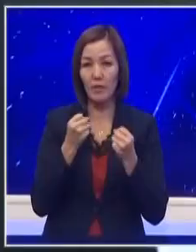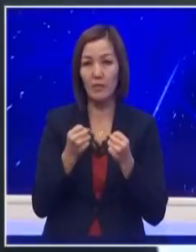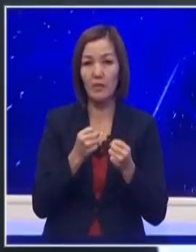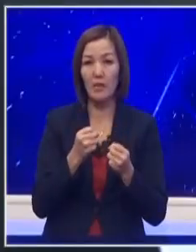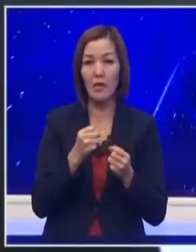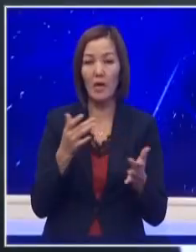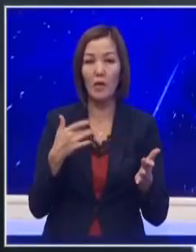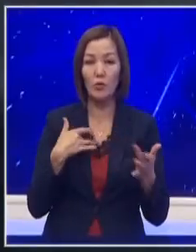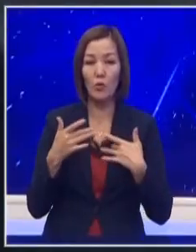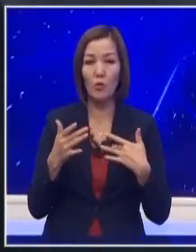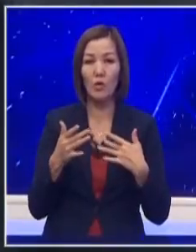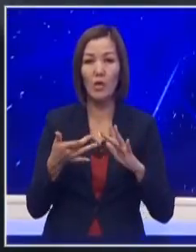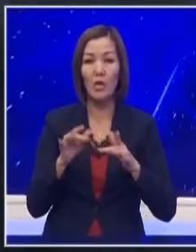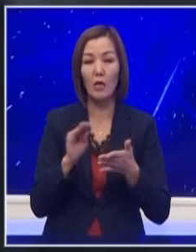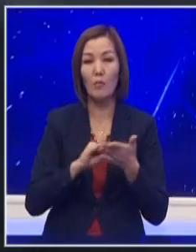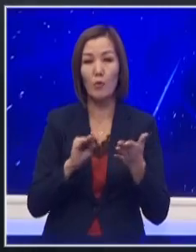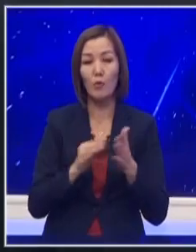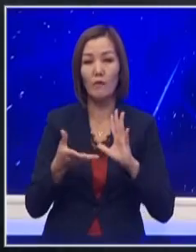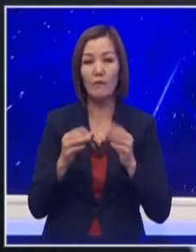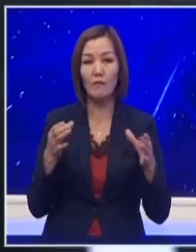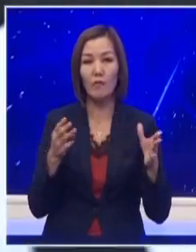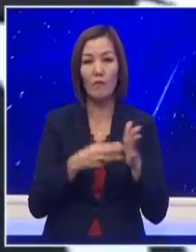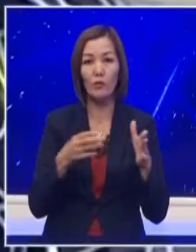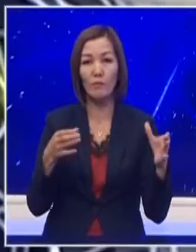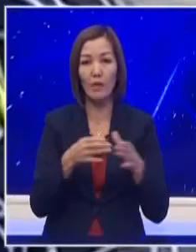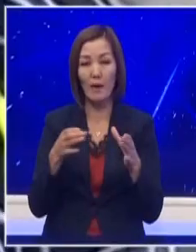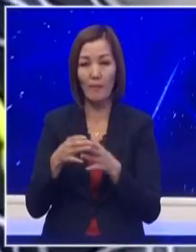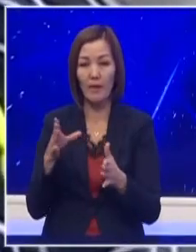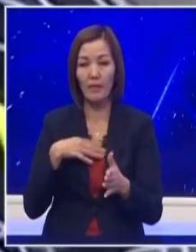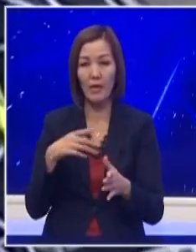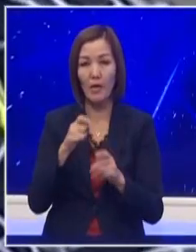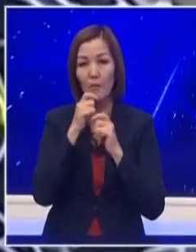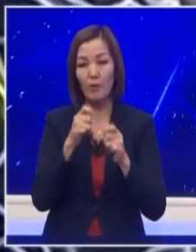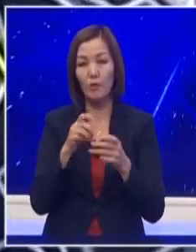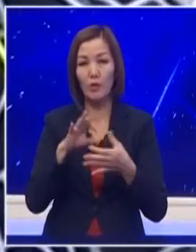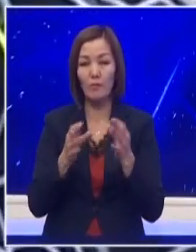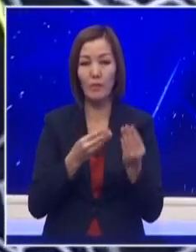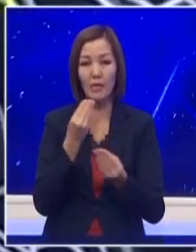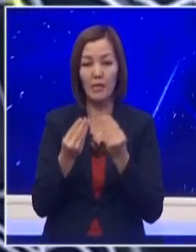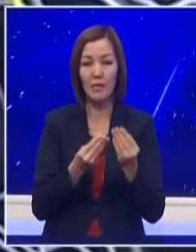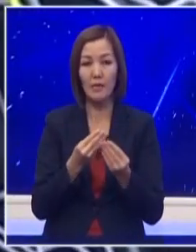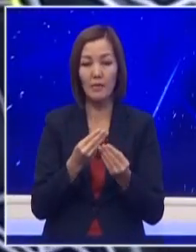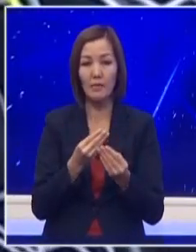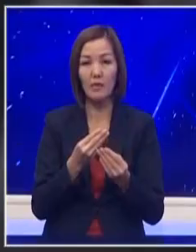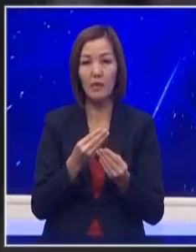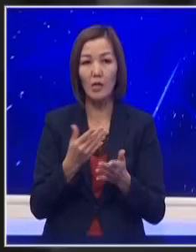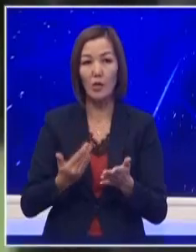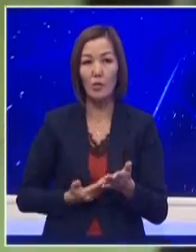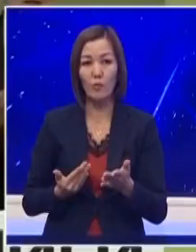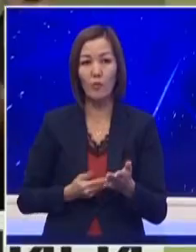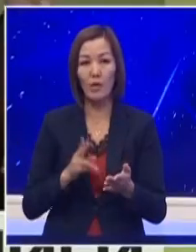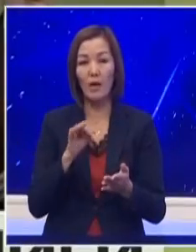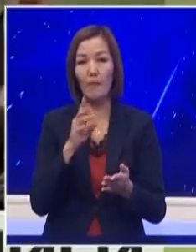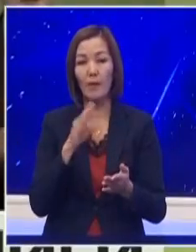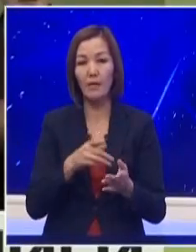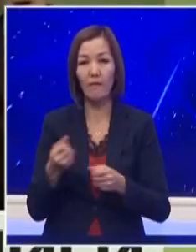актеры блогеры всего 8 команд их составе призер Олимпийских игр по силе Левит юморист Турсунбек